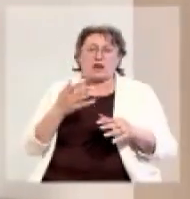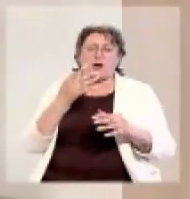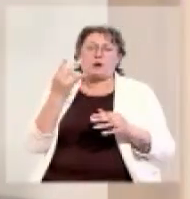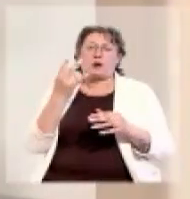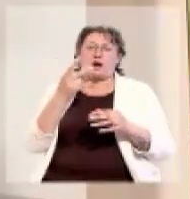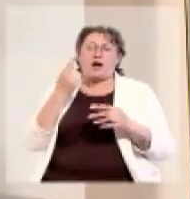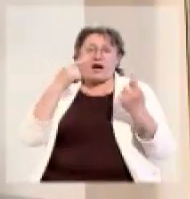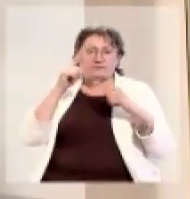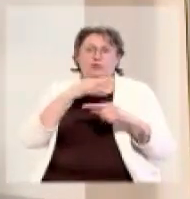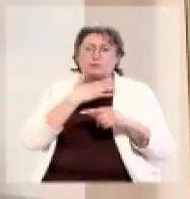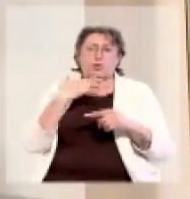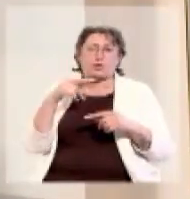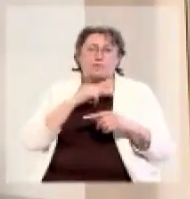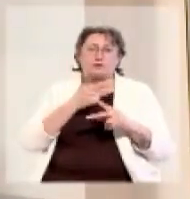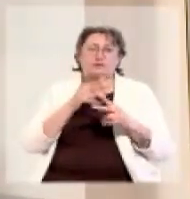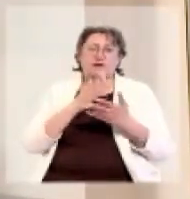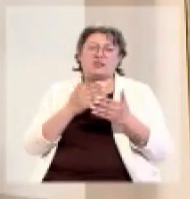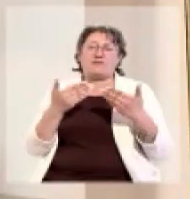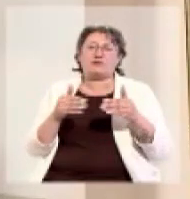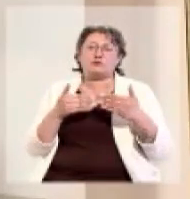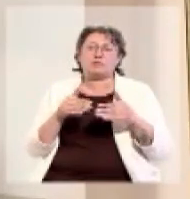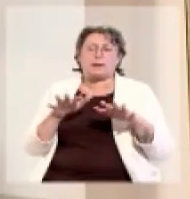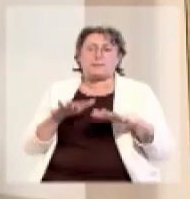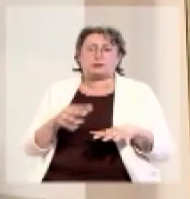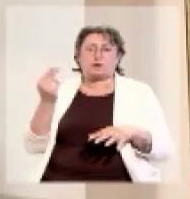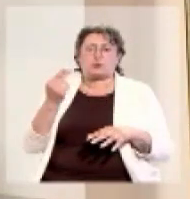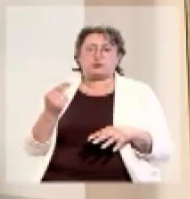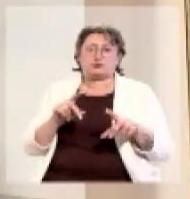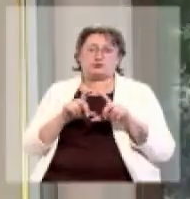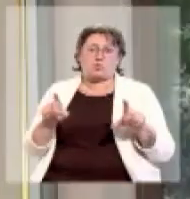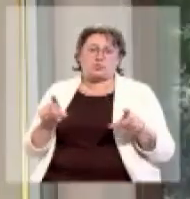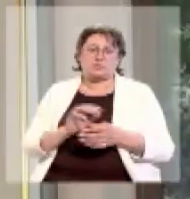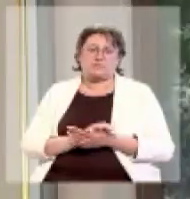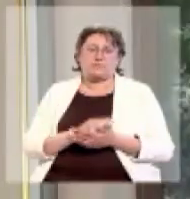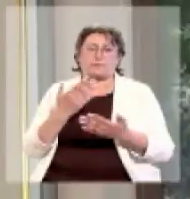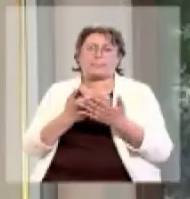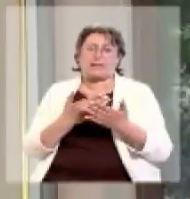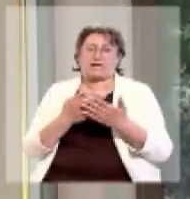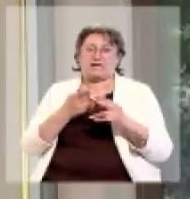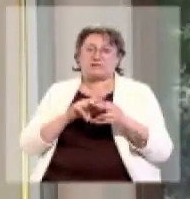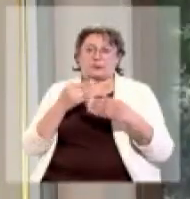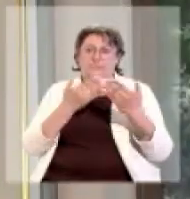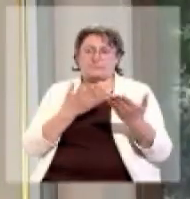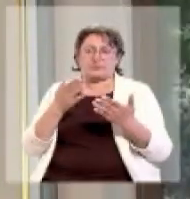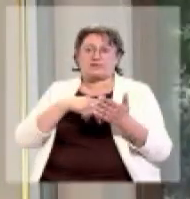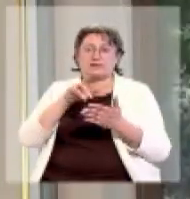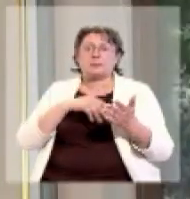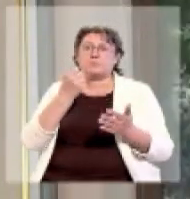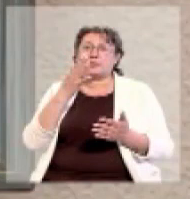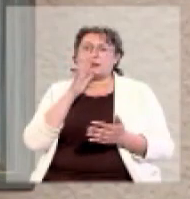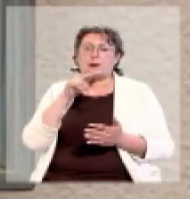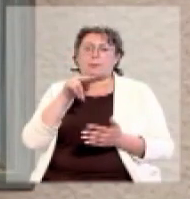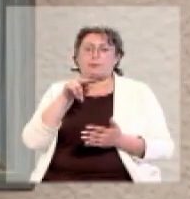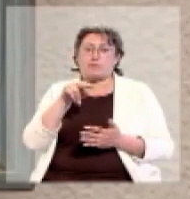отметить, что авторами многих работ являются выпускники местной художественной школы. К примеру, это принадлежит кисти 15-летней